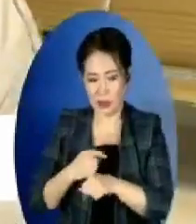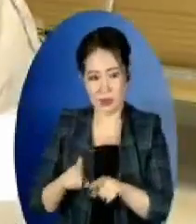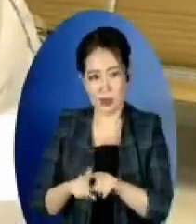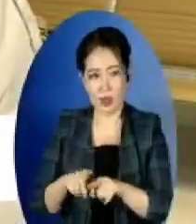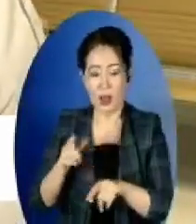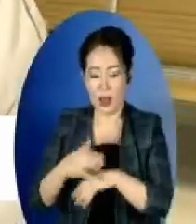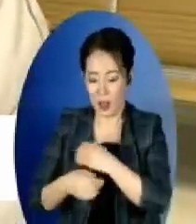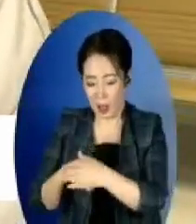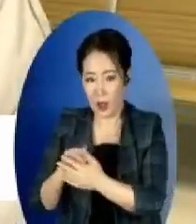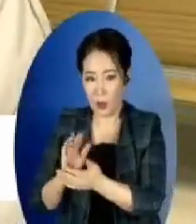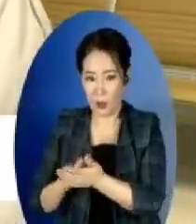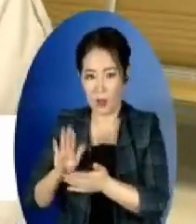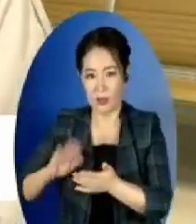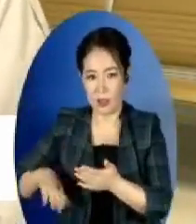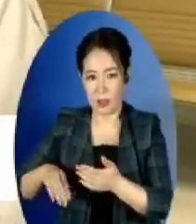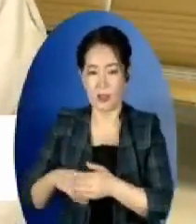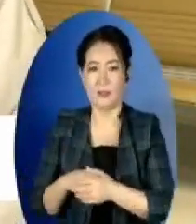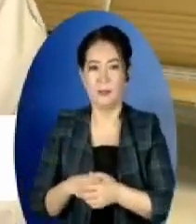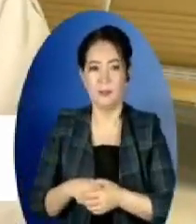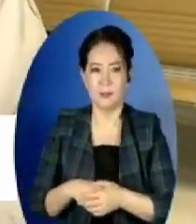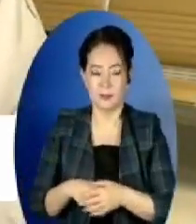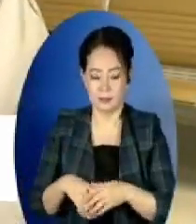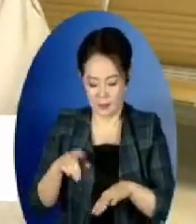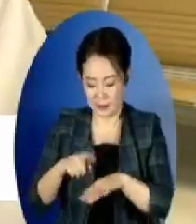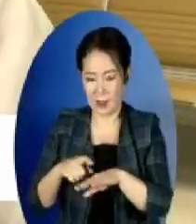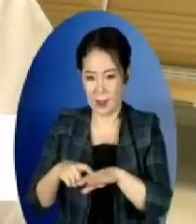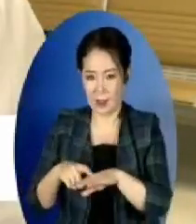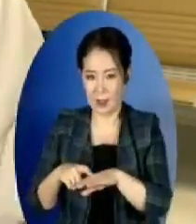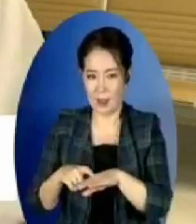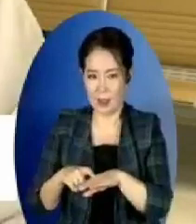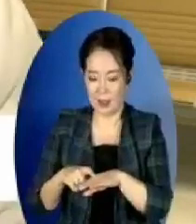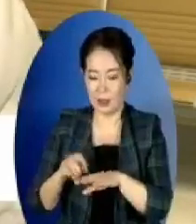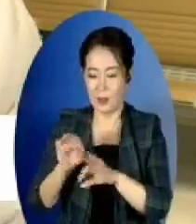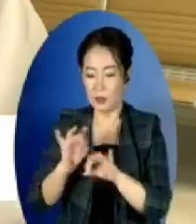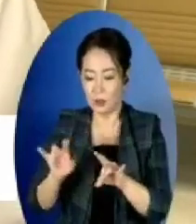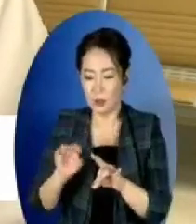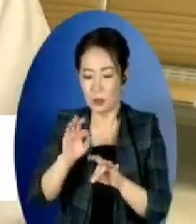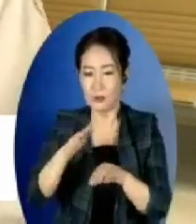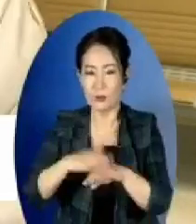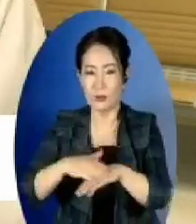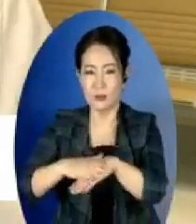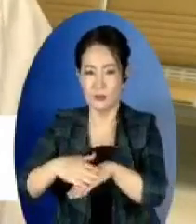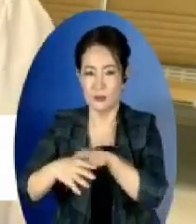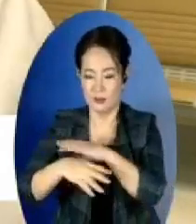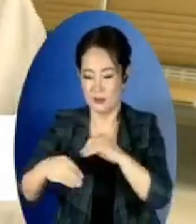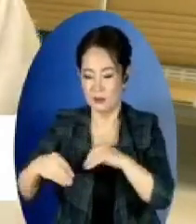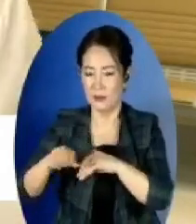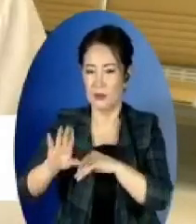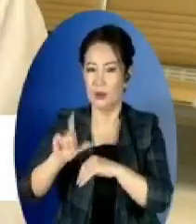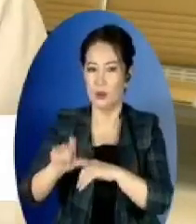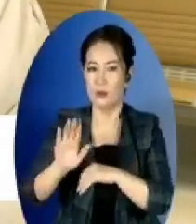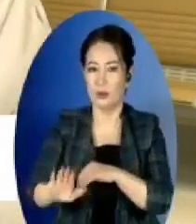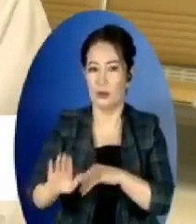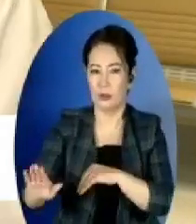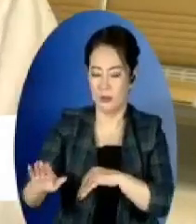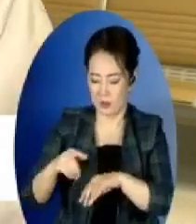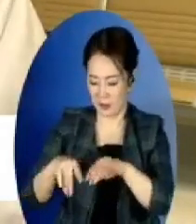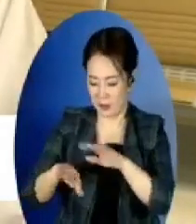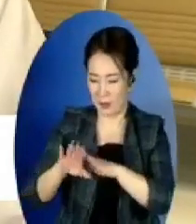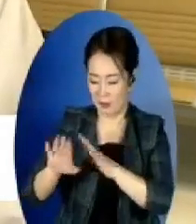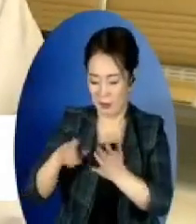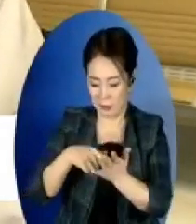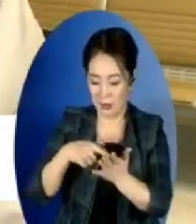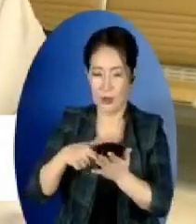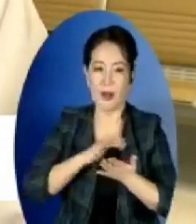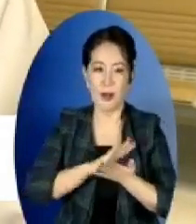Гар угаасныхаа дараа одоо гар өөр бусад зүйлтэй хүрлцэн шүү дээ. Гадны биттэй юм. Тэр үед гар